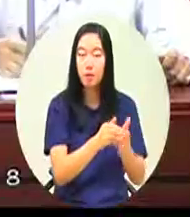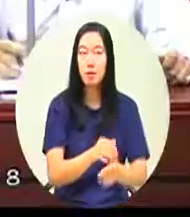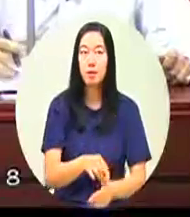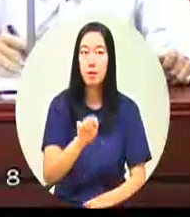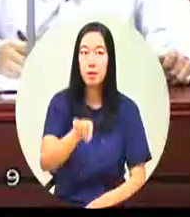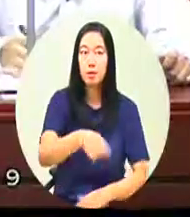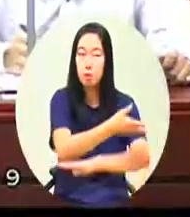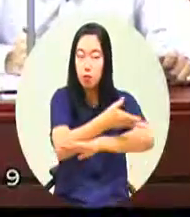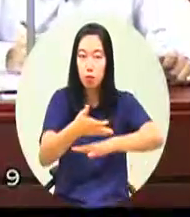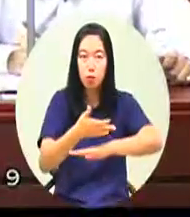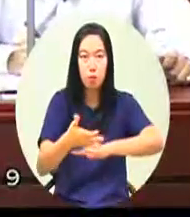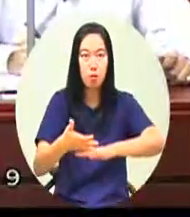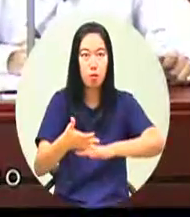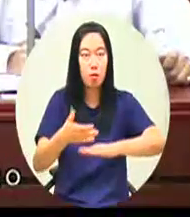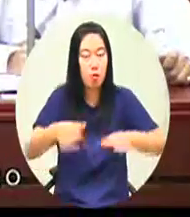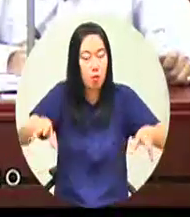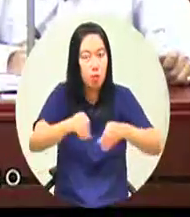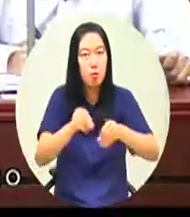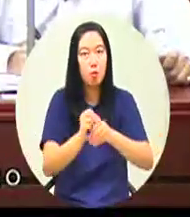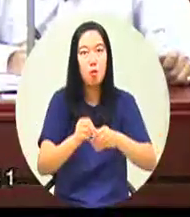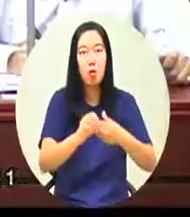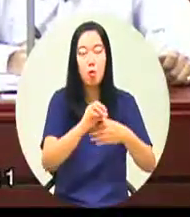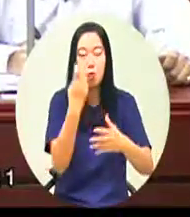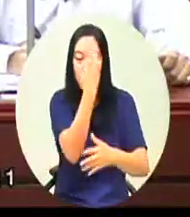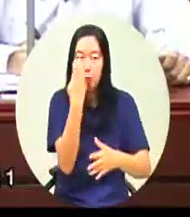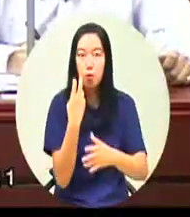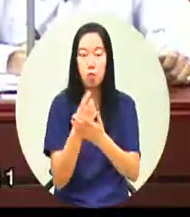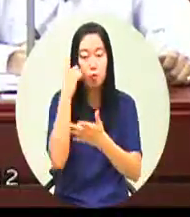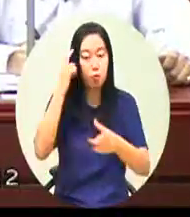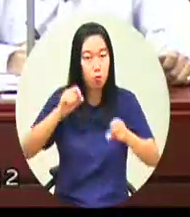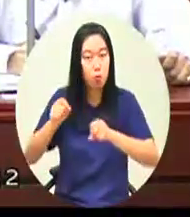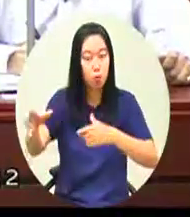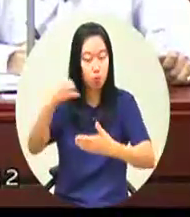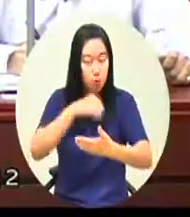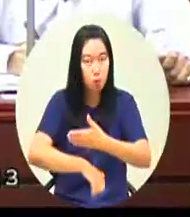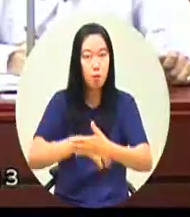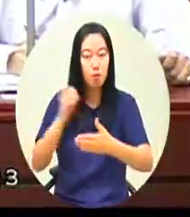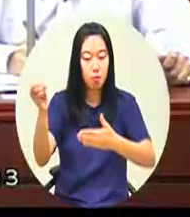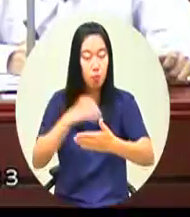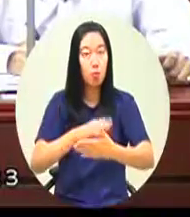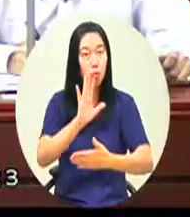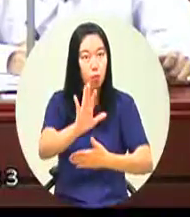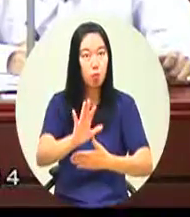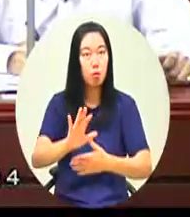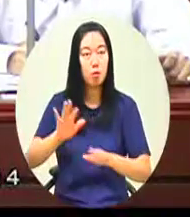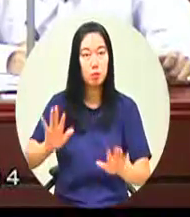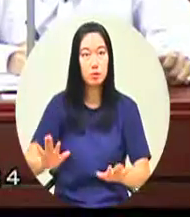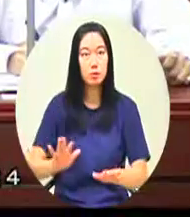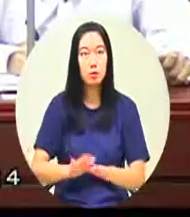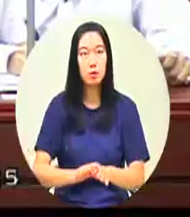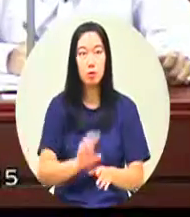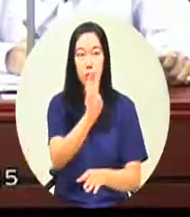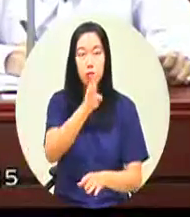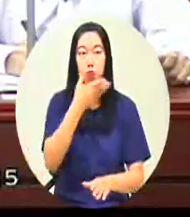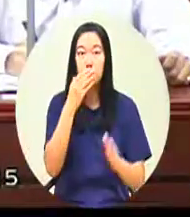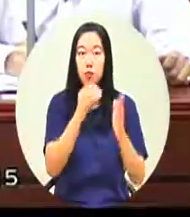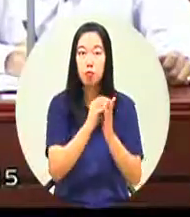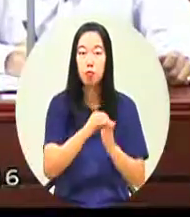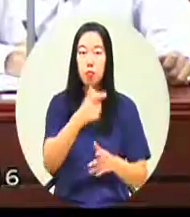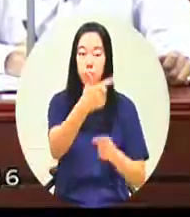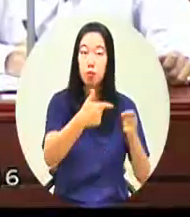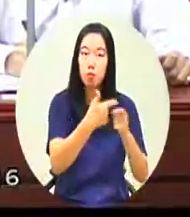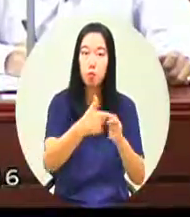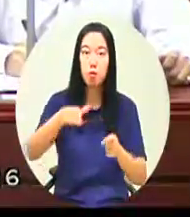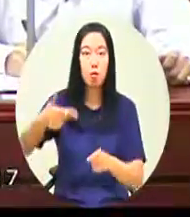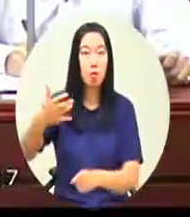流域综合治理计划。啊，但是我。就目前吼，阮知影水利署即个人工的六年六百亿流域